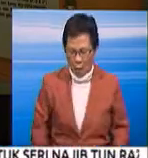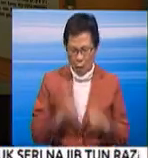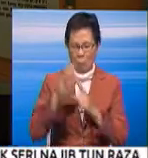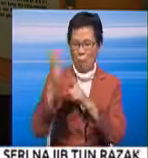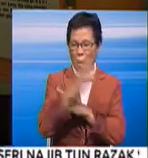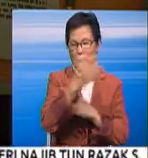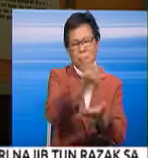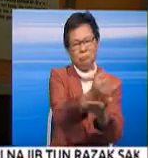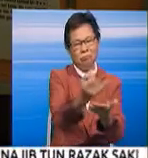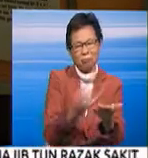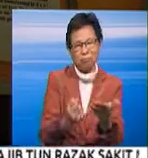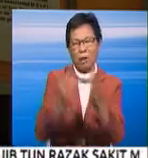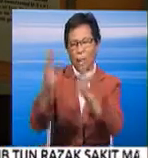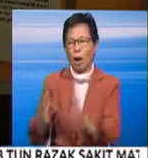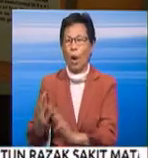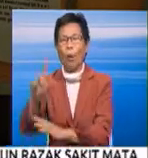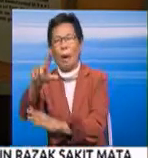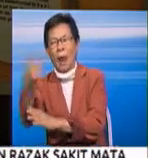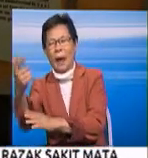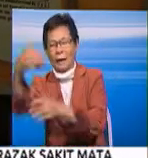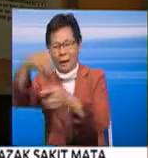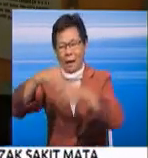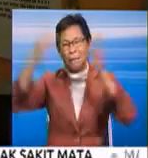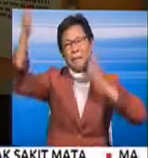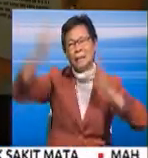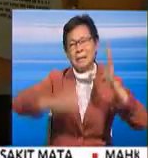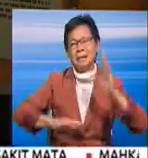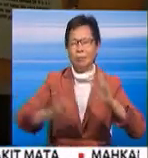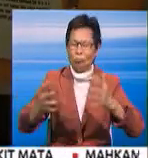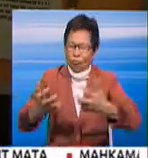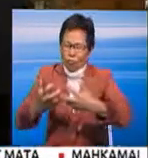dan kesenian kaum lain yang terdapat di negara ini.